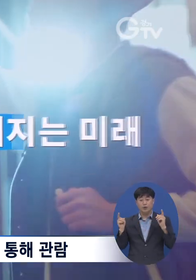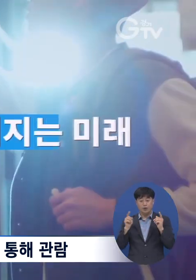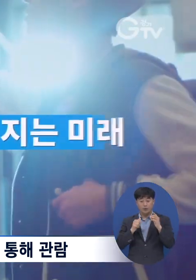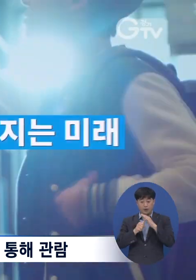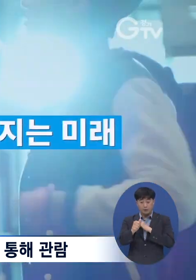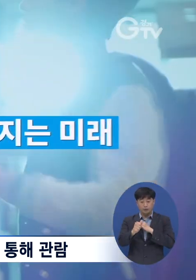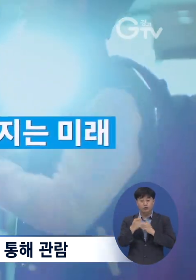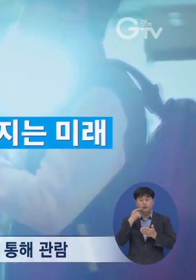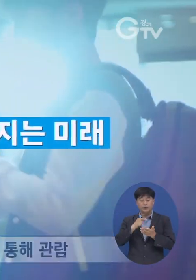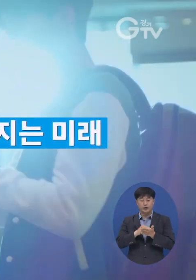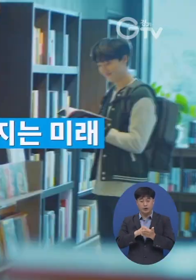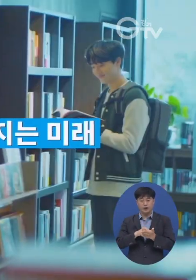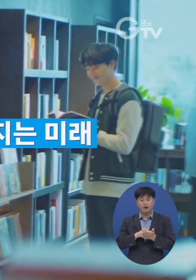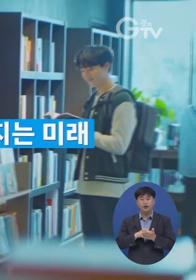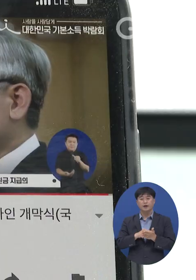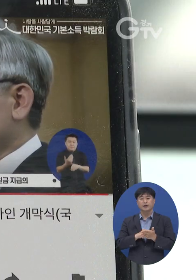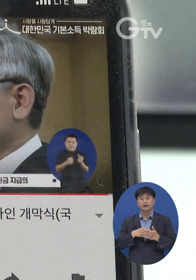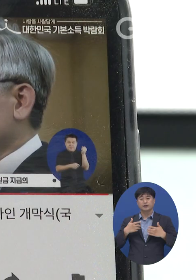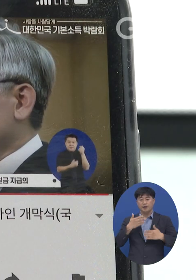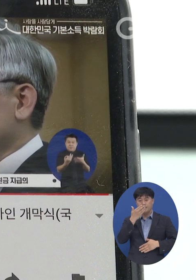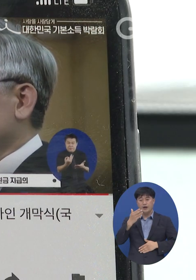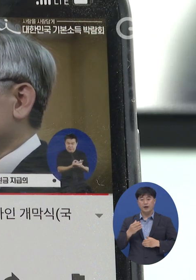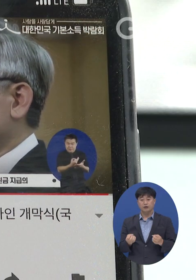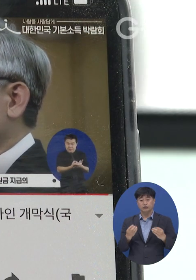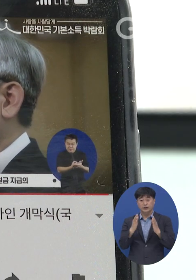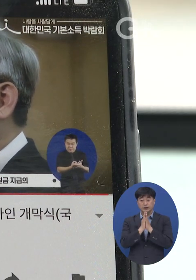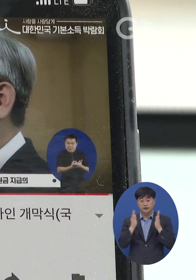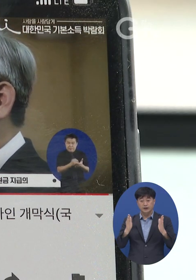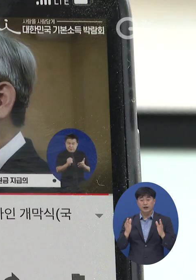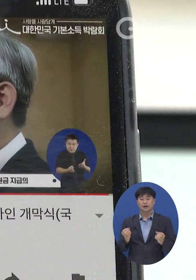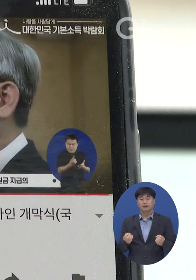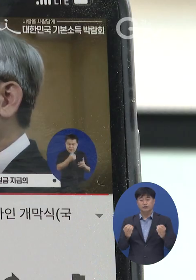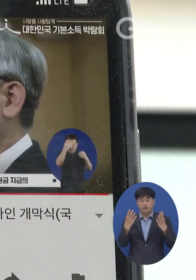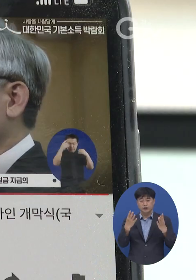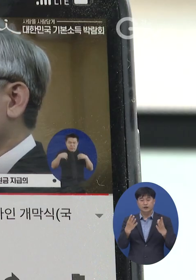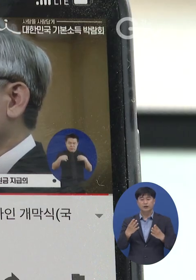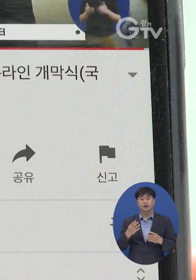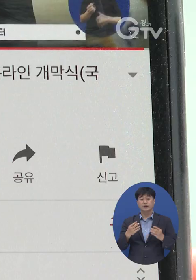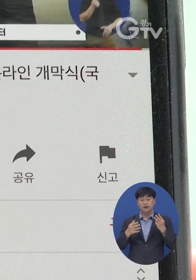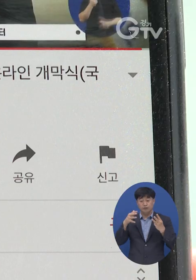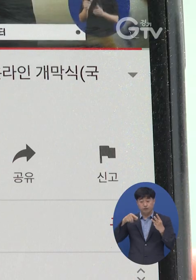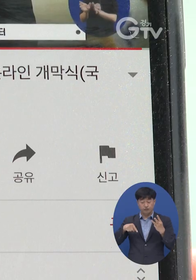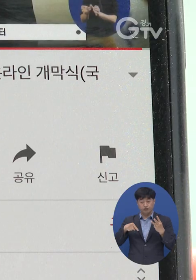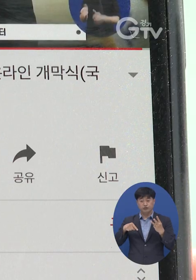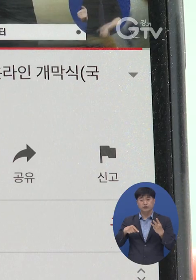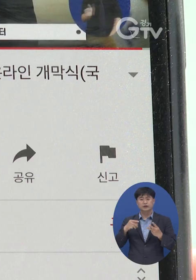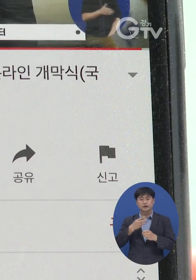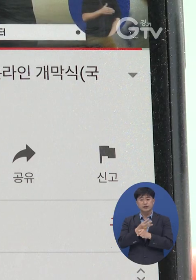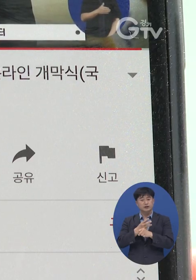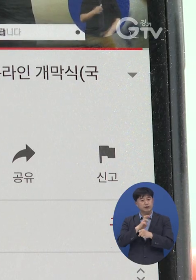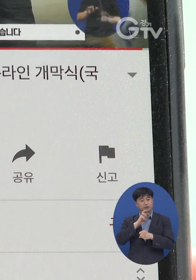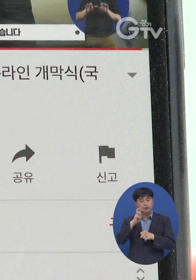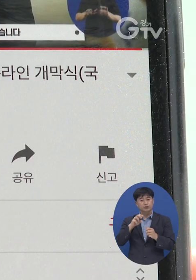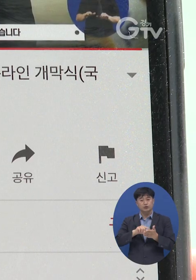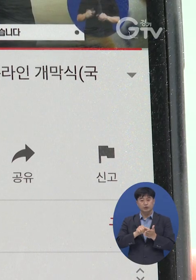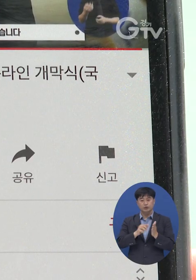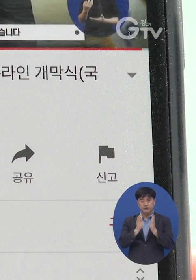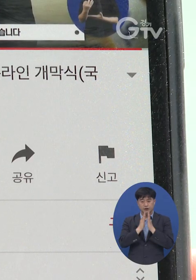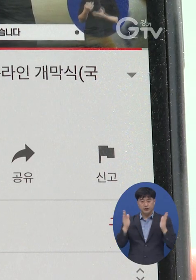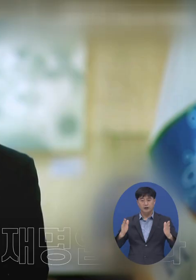손쉽게 박람회를 즐길 수 있습니다. 행사의 시작을 알리는 개막식은 첫날 3부에 걸쳐 3시간 30분가량